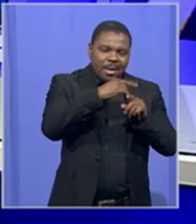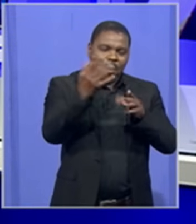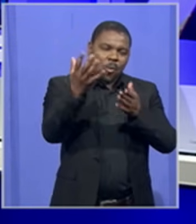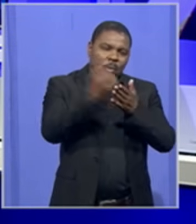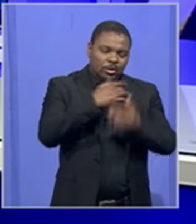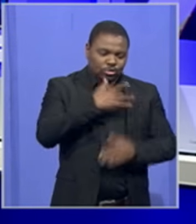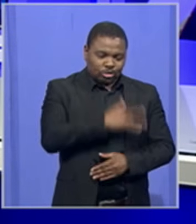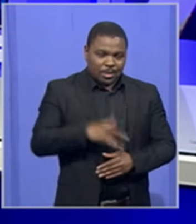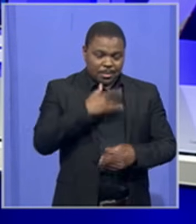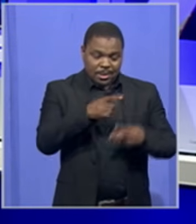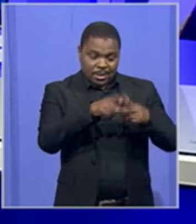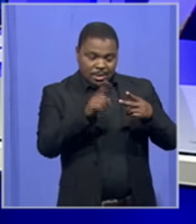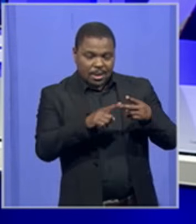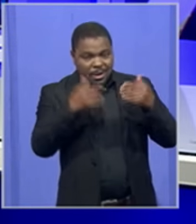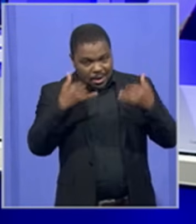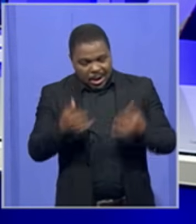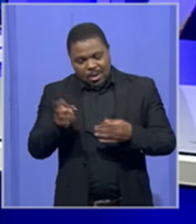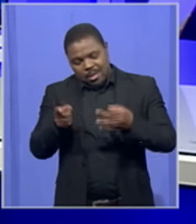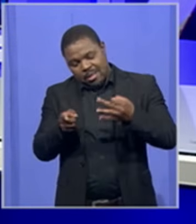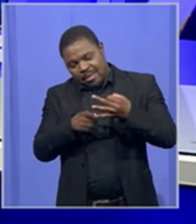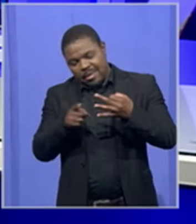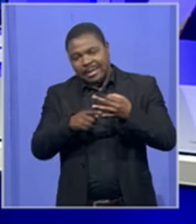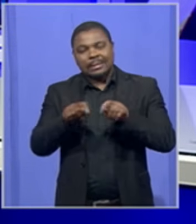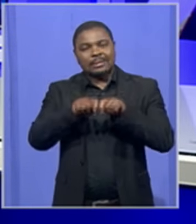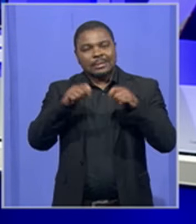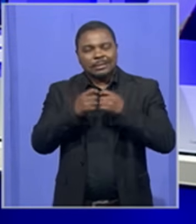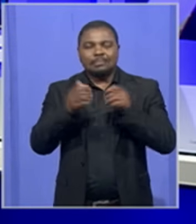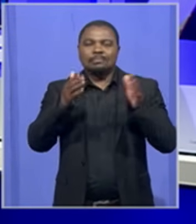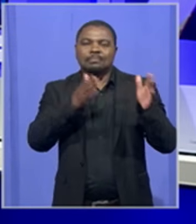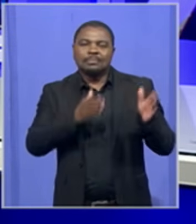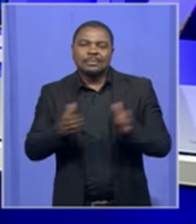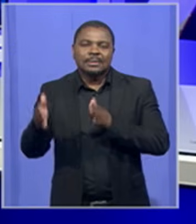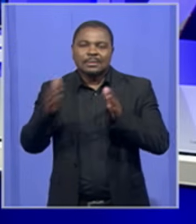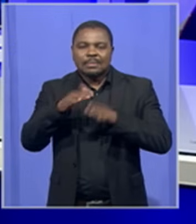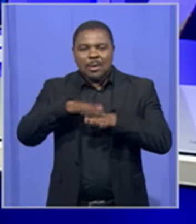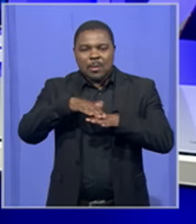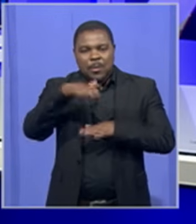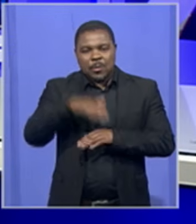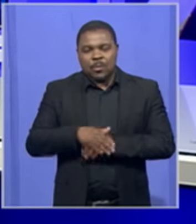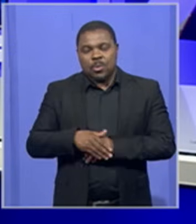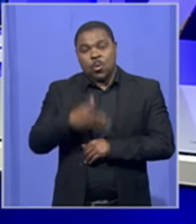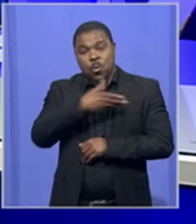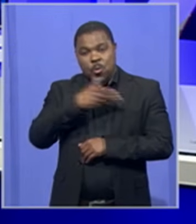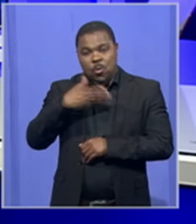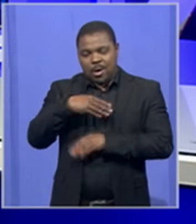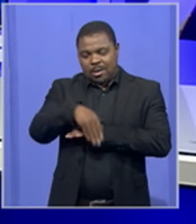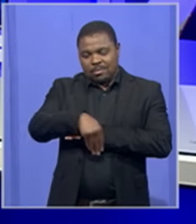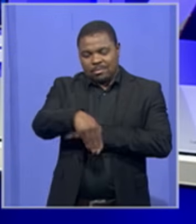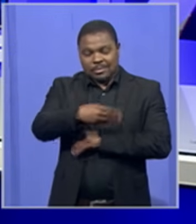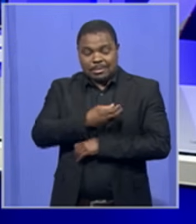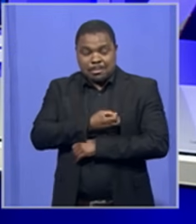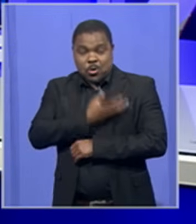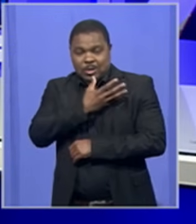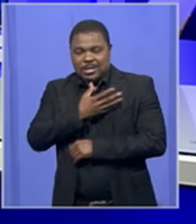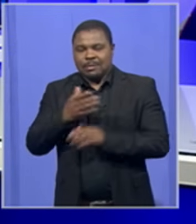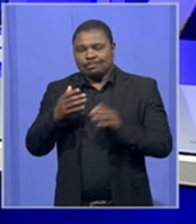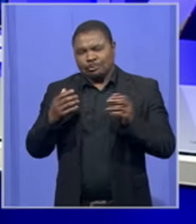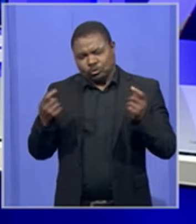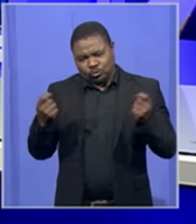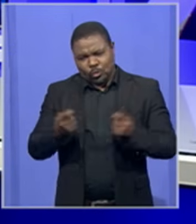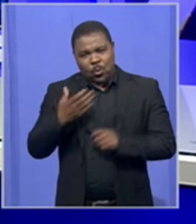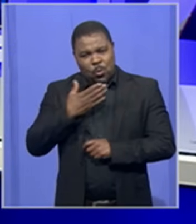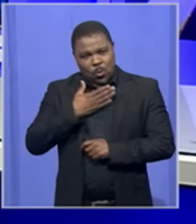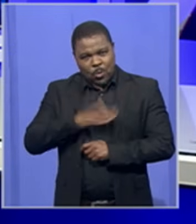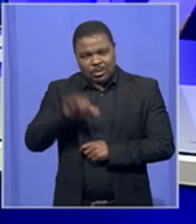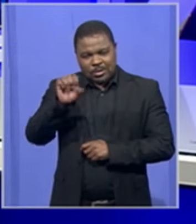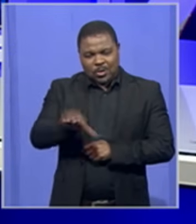sa bosetšhaba se tshwere phage ka mangana go ithulaganya. Setlhopha sa basadi sa Proteas se tile moko go tswelela go fofisetsa